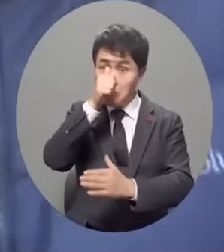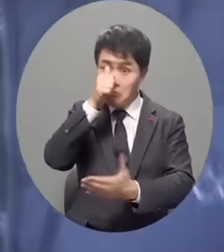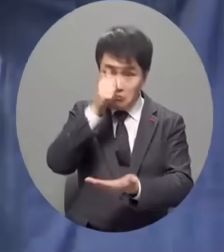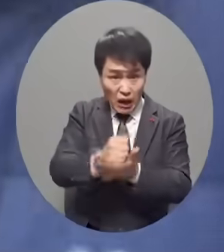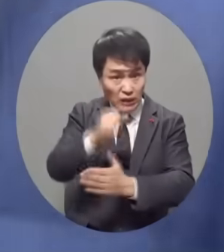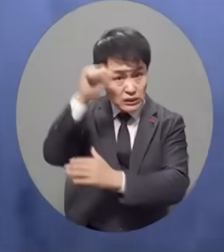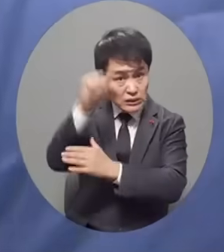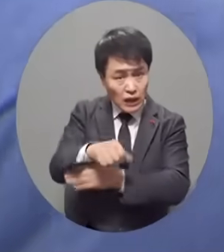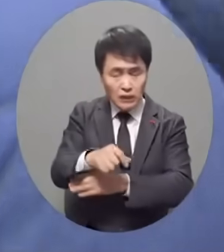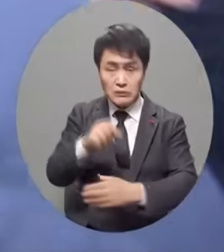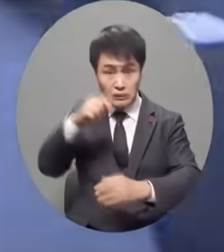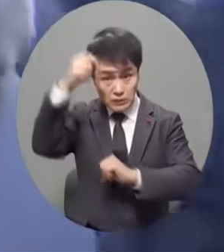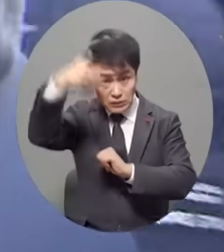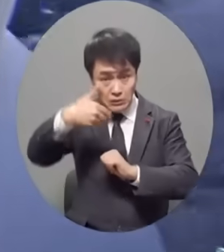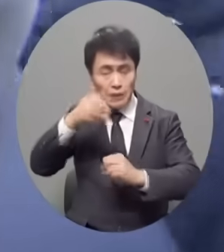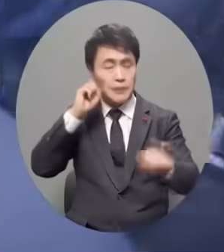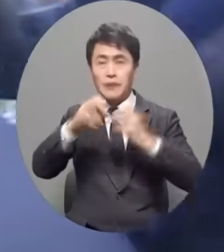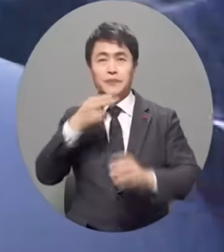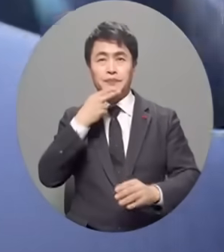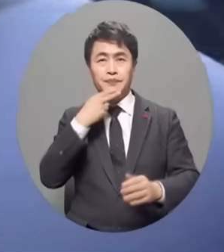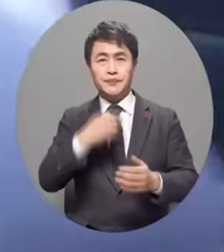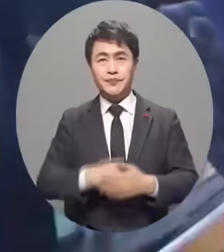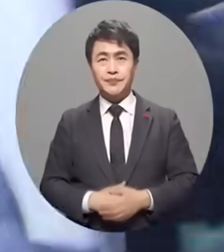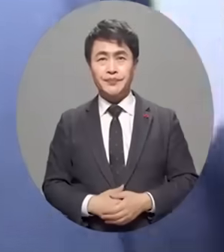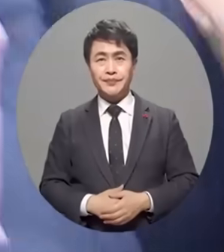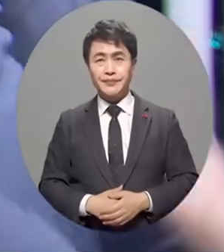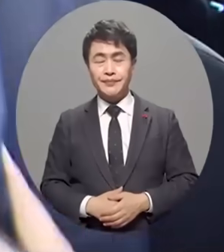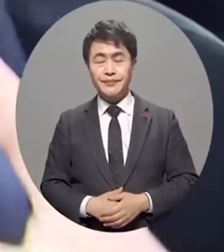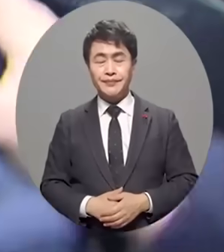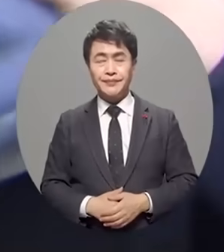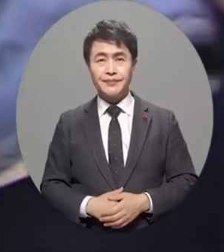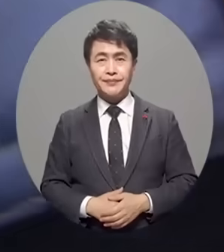질문에 답하지 않았습니다. MBC 뉴스 변윤재입니다.